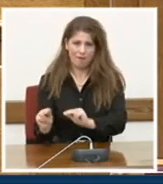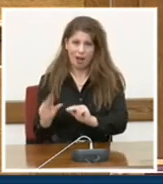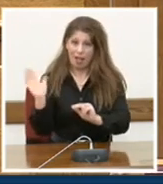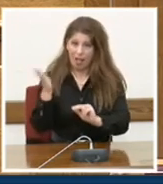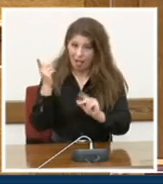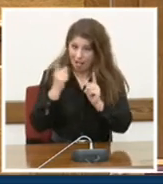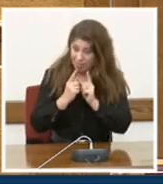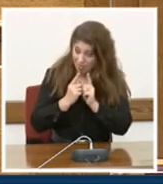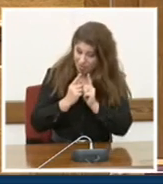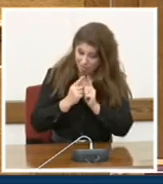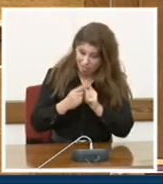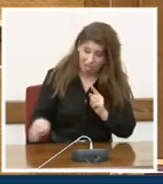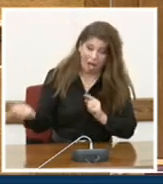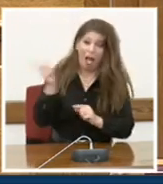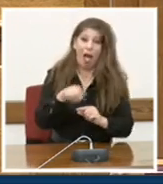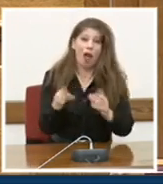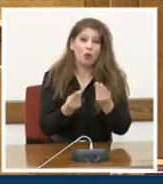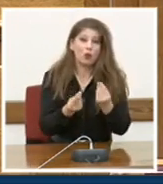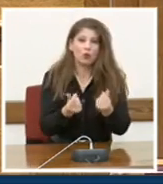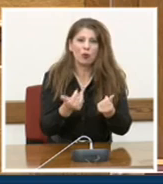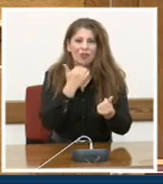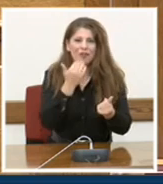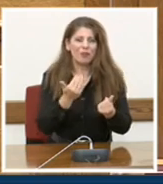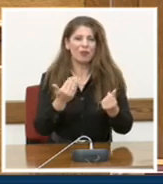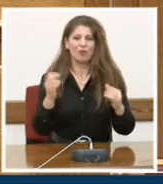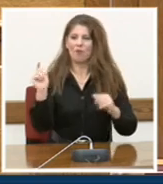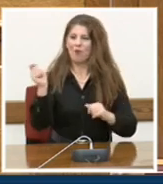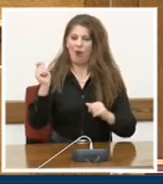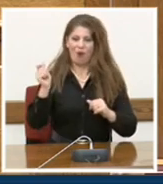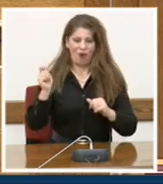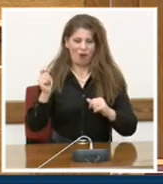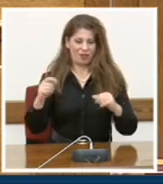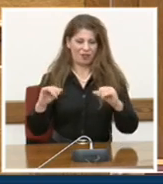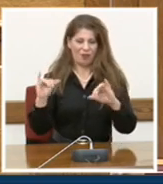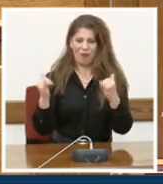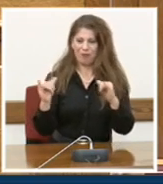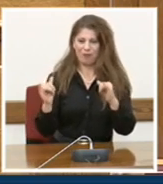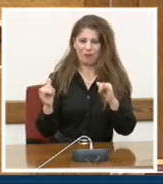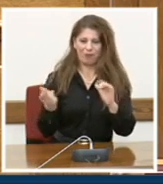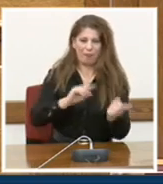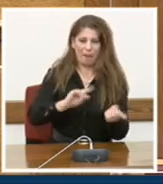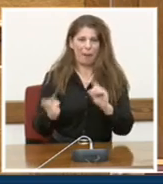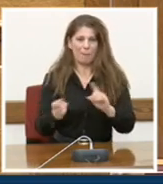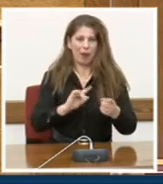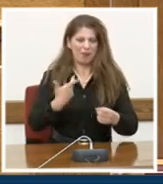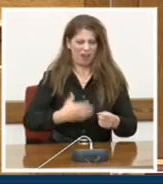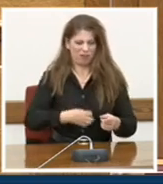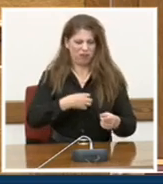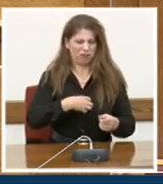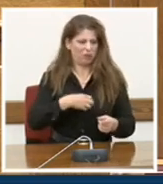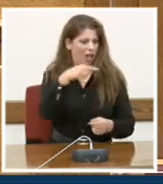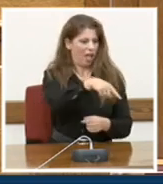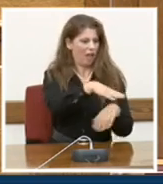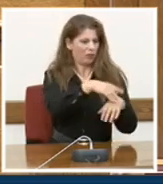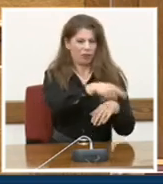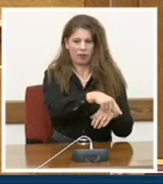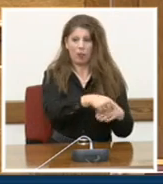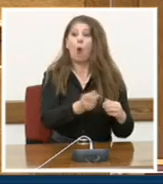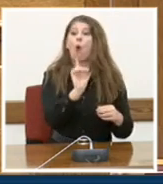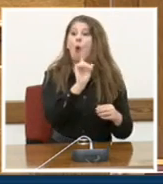παιχτεί το πολιτικό παιχνίδι, να εγκλωβίζεται η δυσαρέσκεια πότε στον έναν και πότε στον άλλο διαχειριστή του.